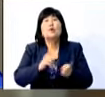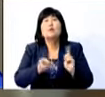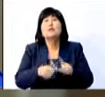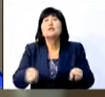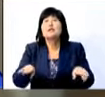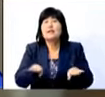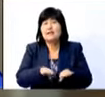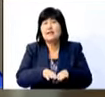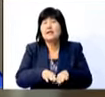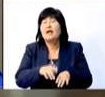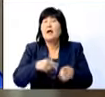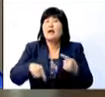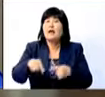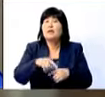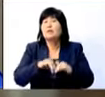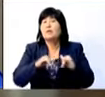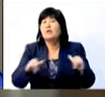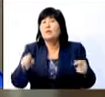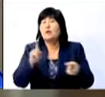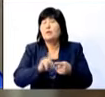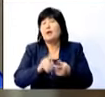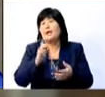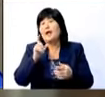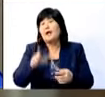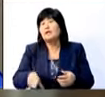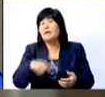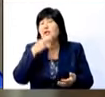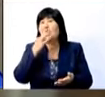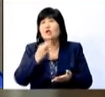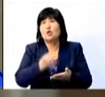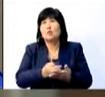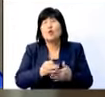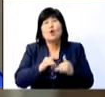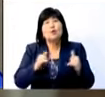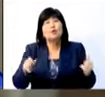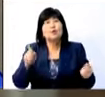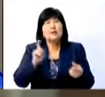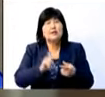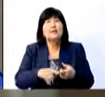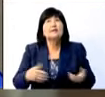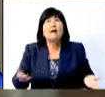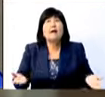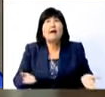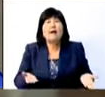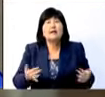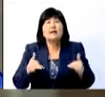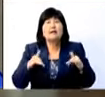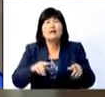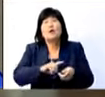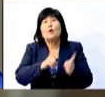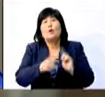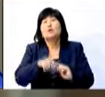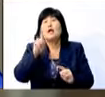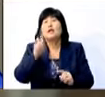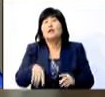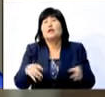сәйкес, кәсіпкерліктің дамуы бар, сонымен қатар азаматтық жауапкершіліктердің өсуіне сәйкес, қандай тағы да өзгерістерді талап